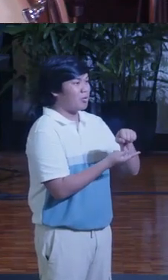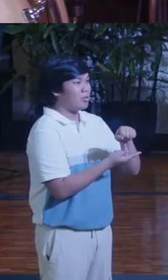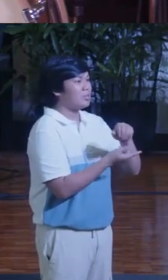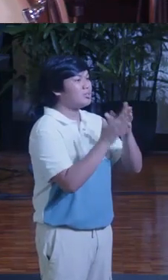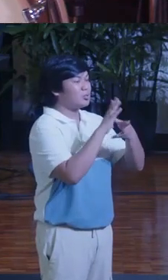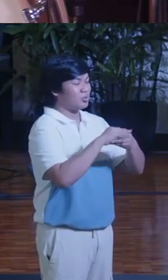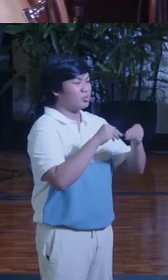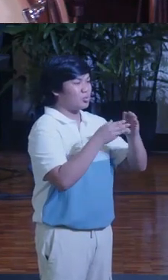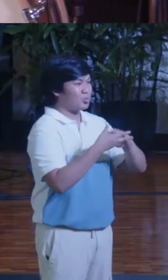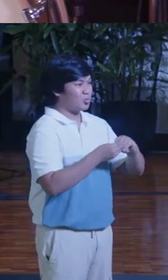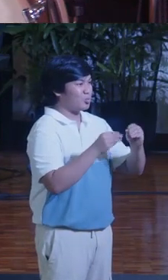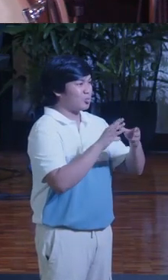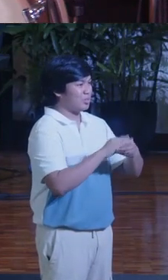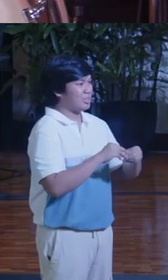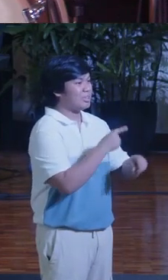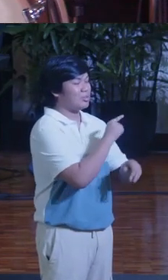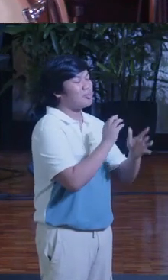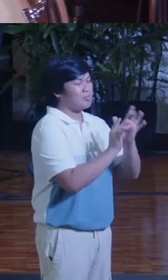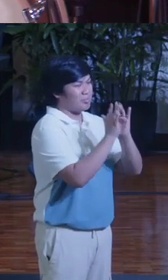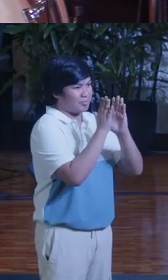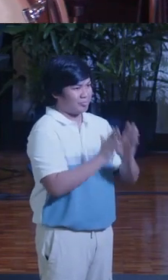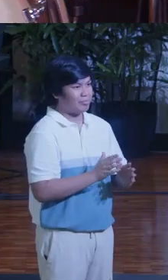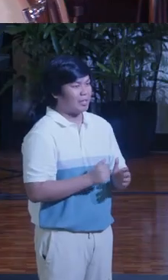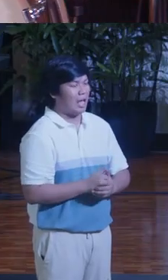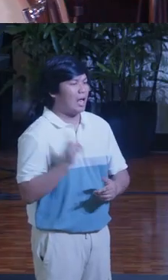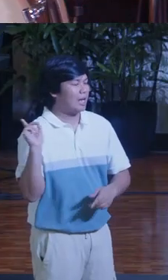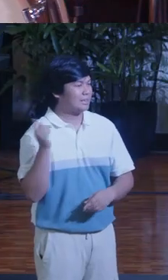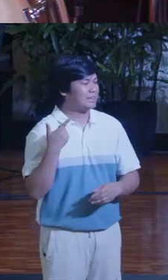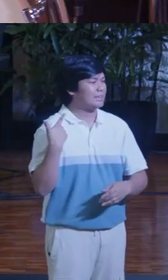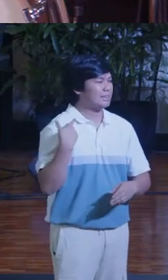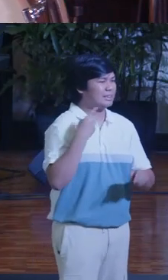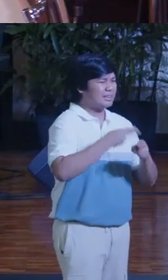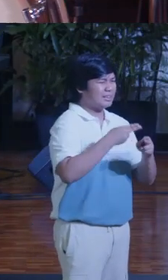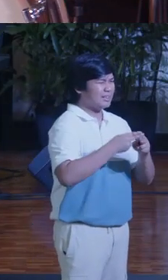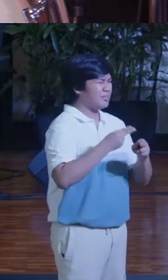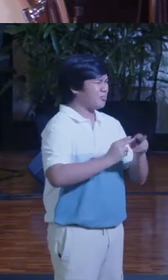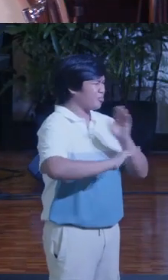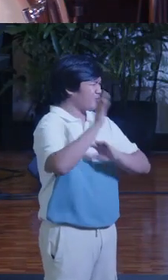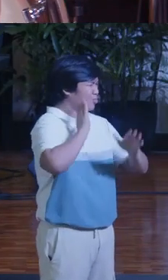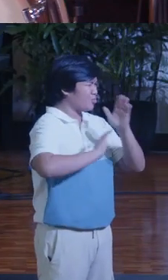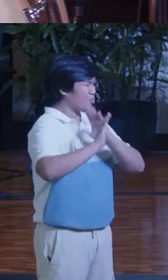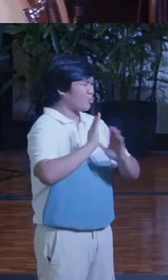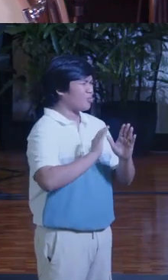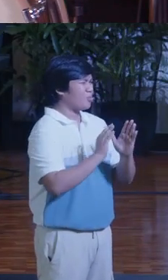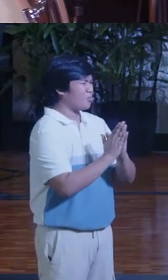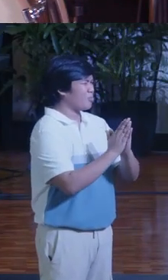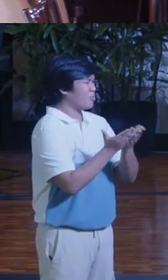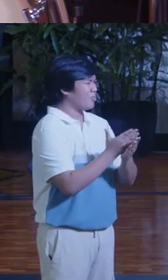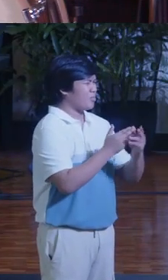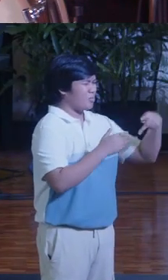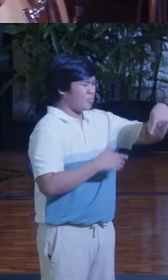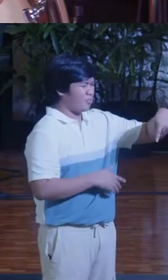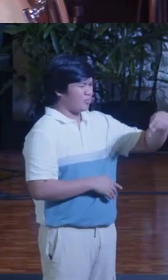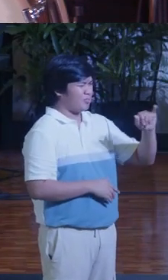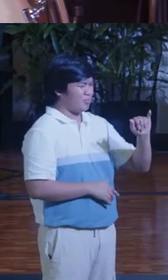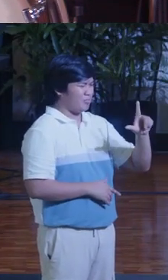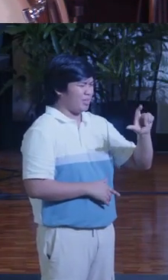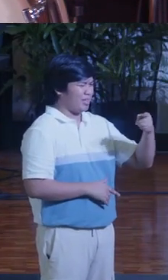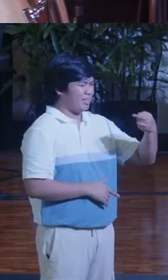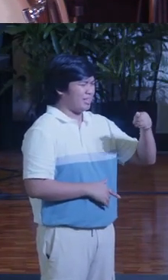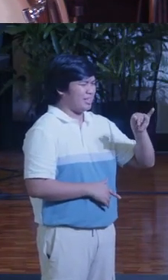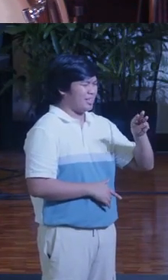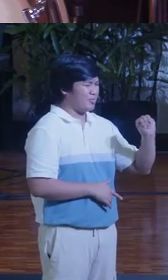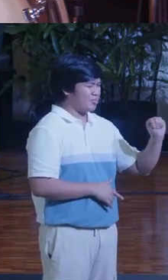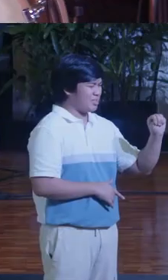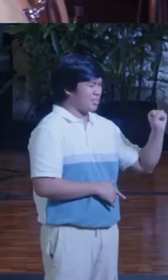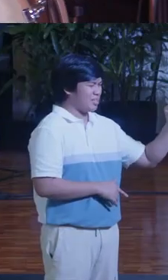po ba sa inyo ang nakabasa na ng Pilgrim's Progress? No? Parang misis ko lang. No? Kasi